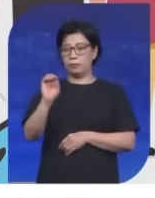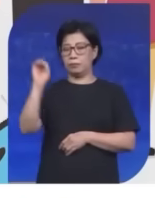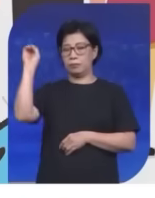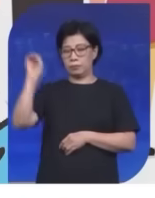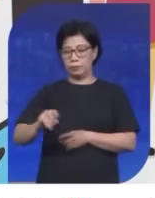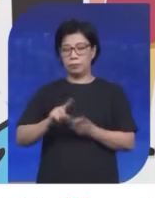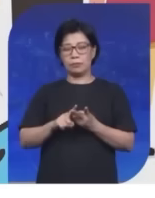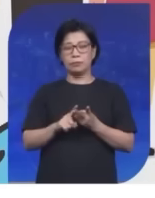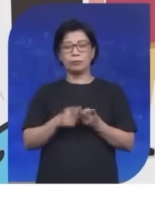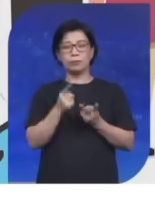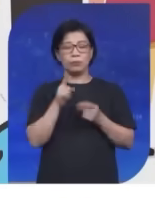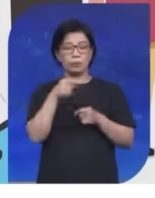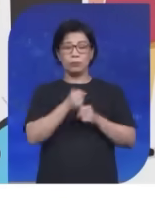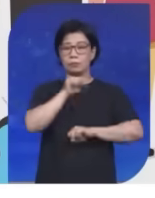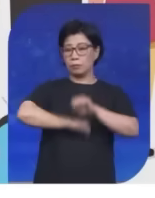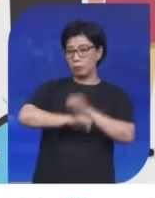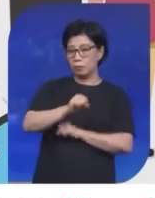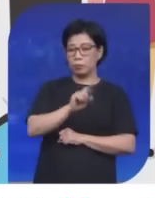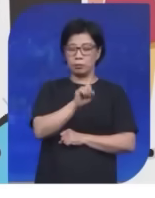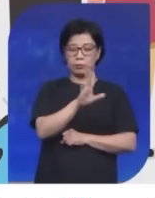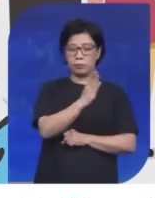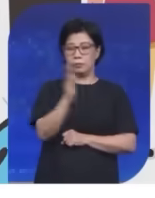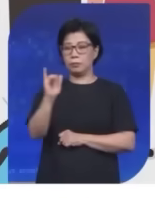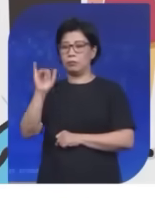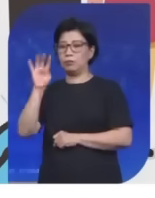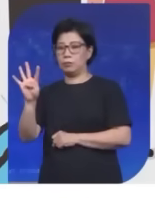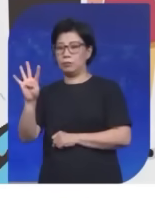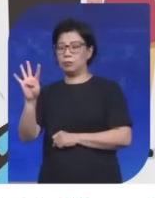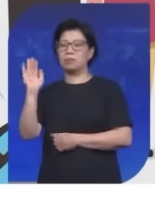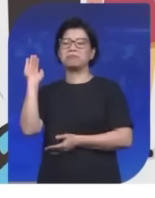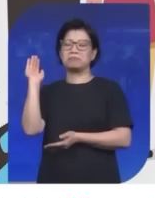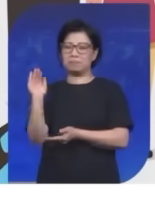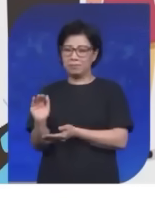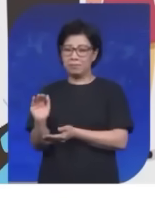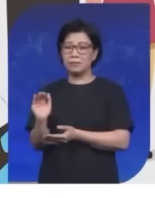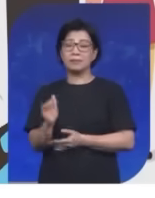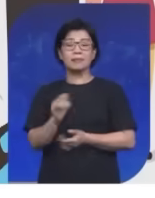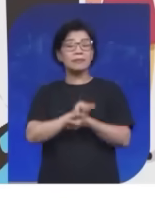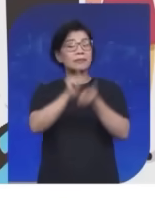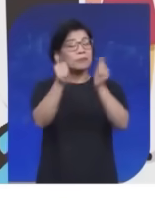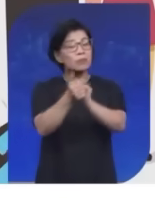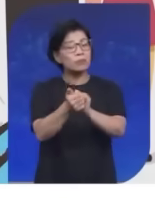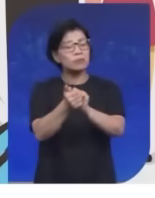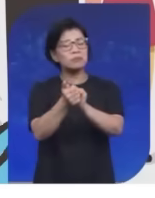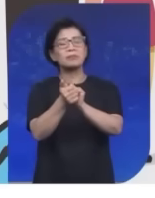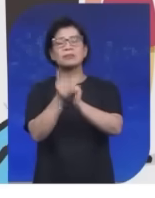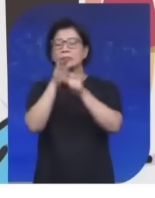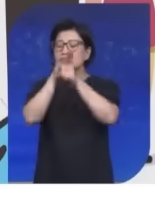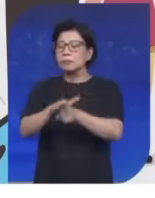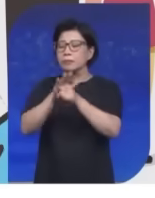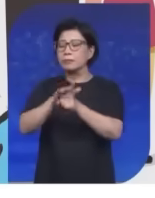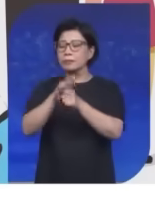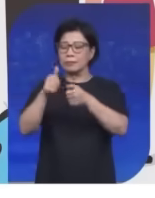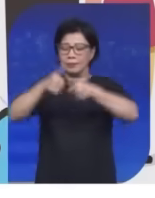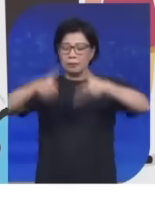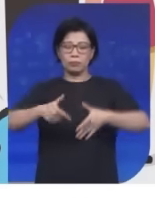trong khi tỷ lệ dân số trong độ tuổi lao động là từ 15 cho đến 64 tuổi sẽ giảm. Sự thay đổi này đặt ra áp lực lớn về hệ thống chăm sóc